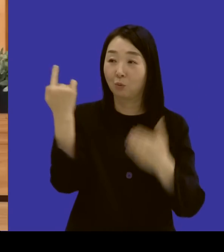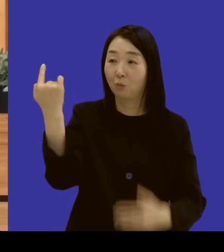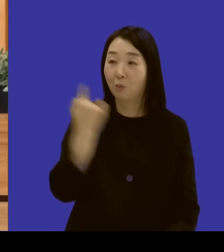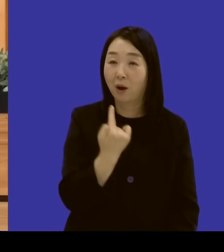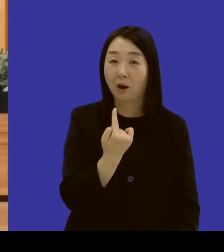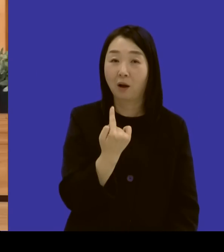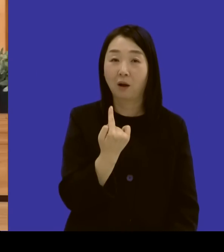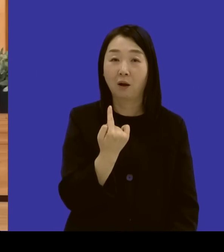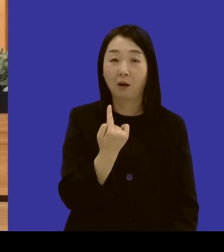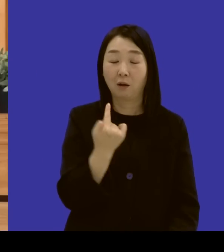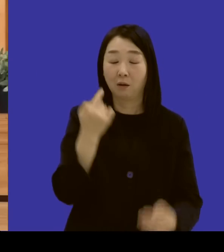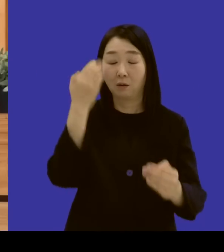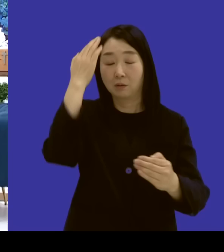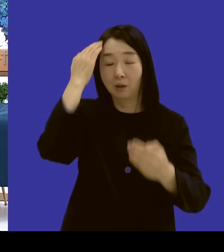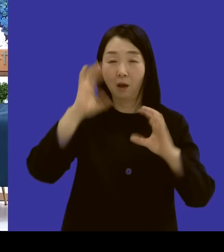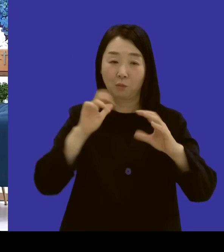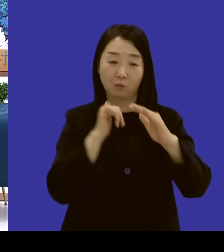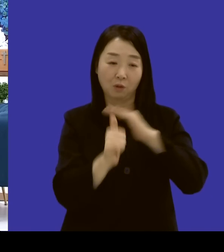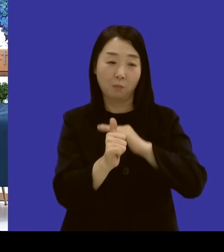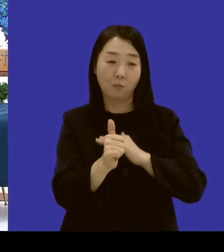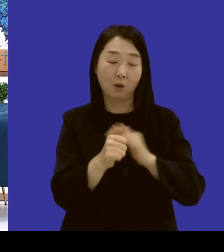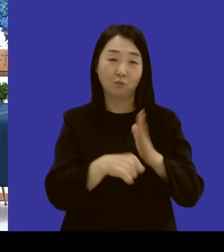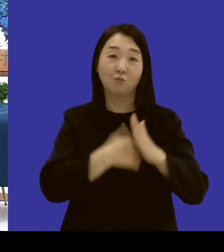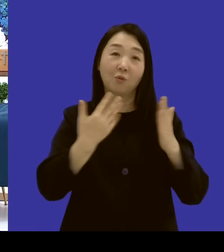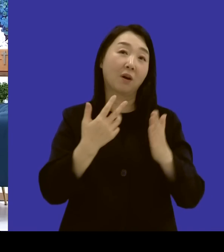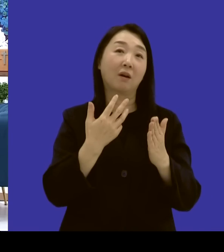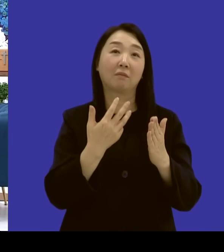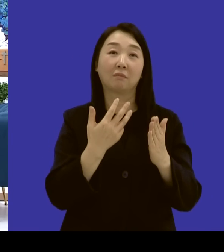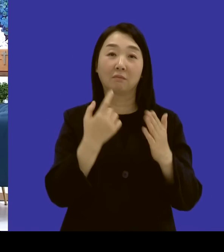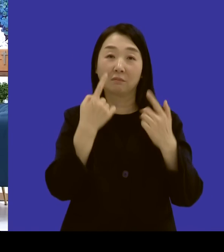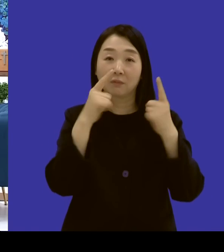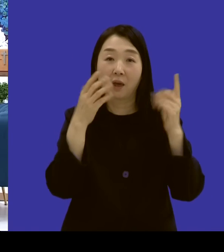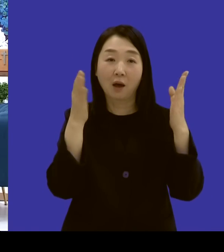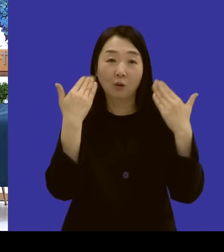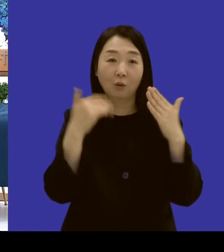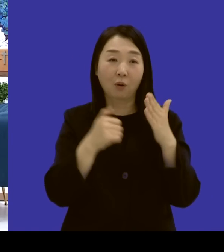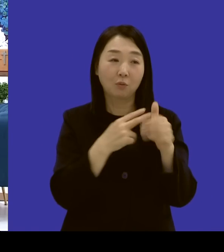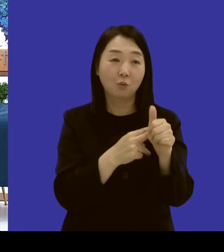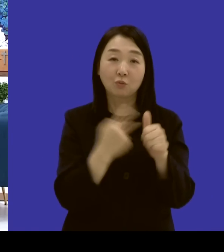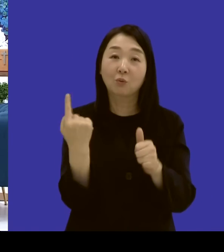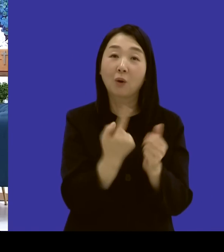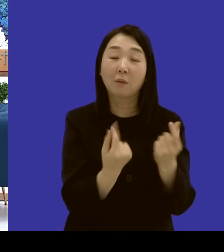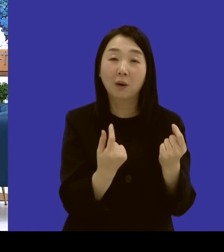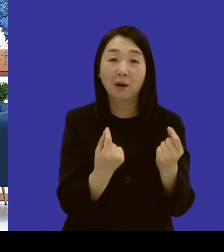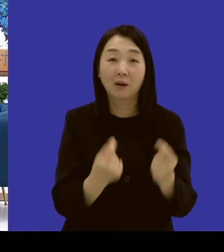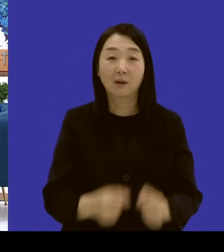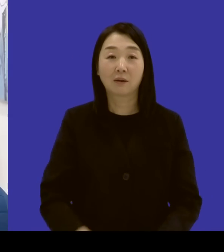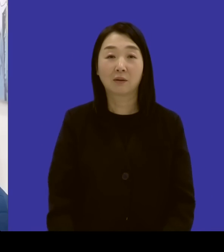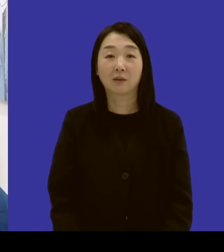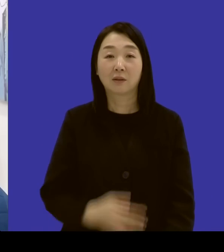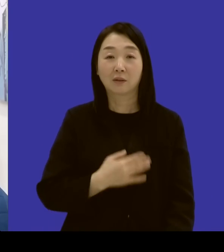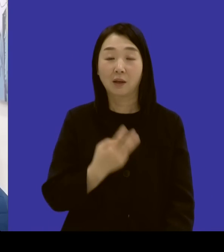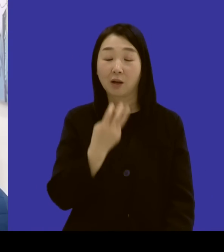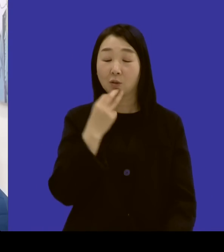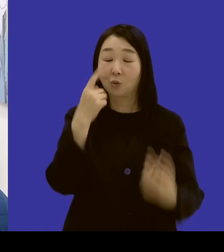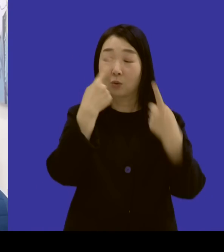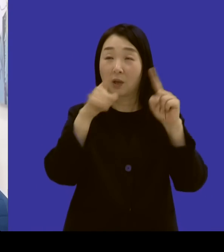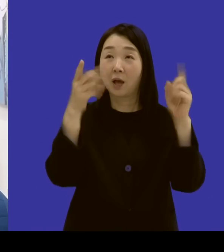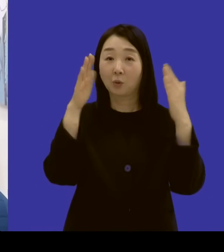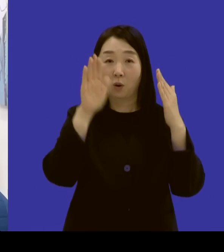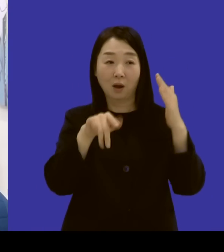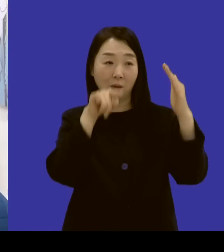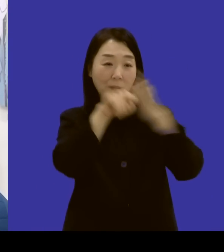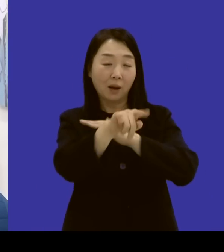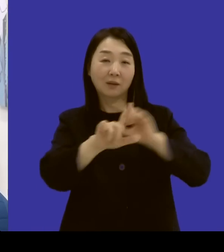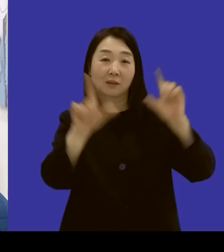대표하는 명문 대학교에 네. 음대 교수로 오신 거잖아요. 네. 그럼 어떠셨던가요? 제가 서울대를 딱 밟는 날,